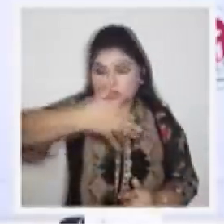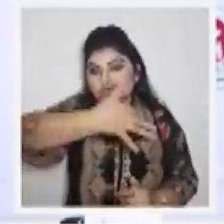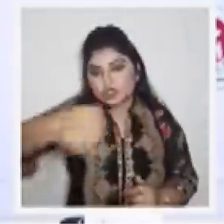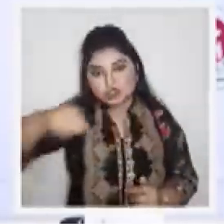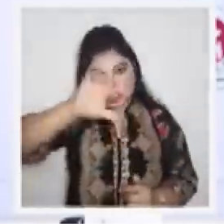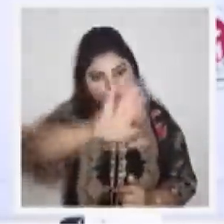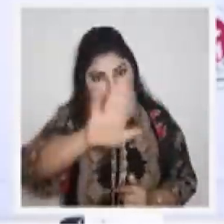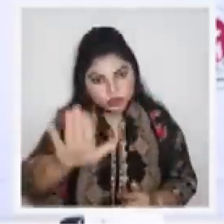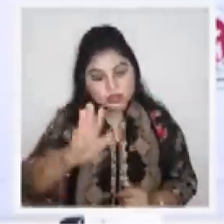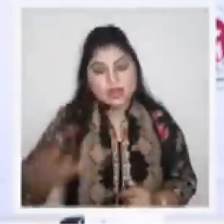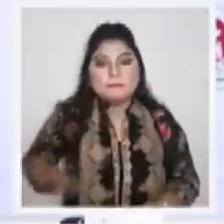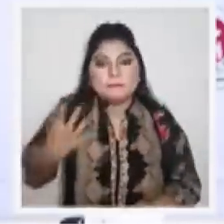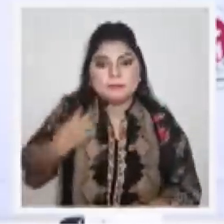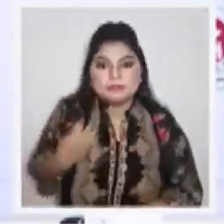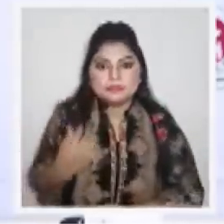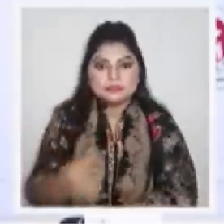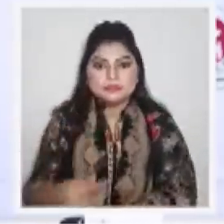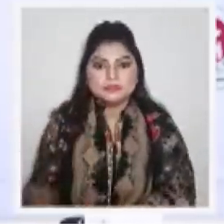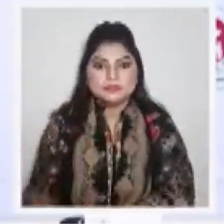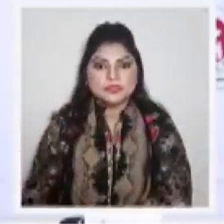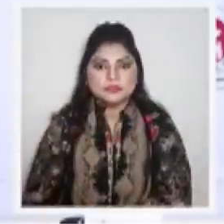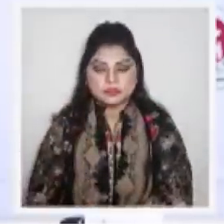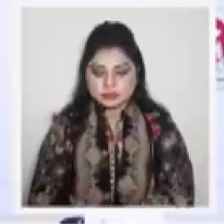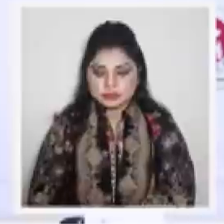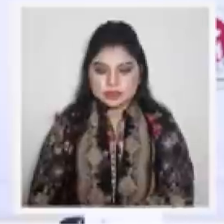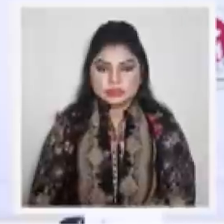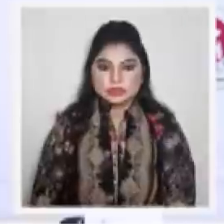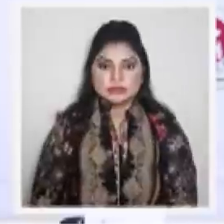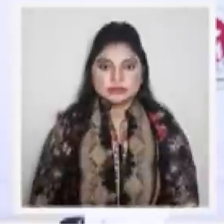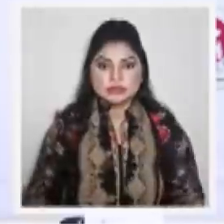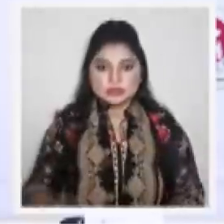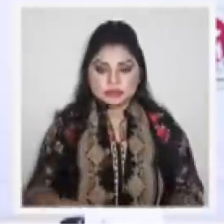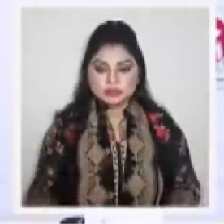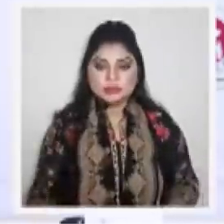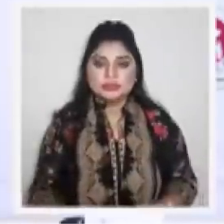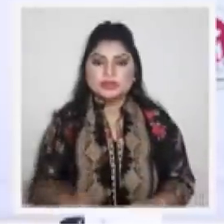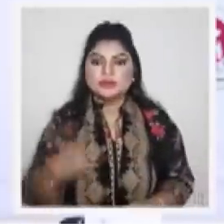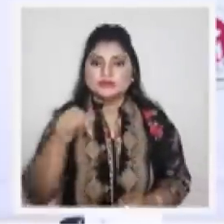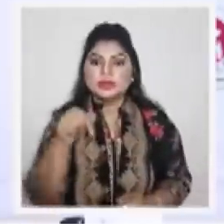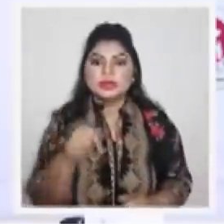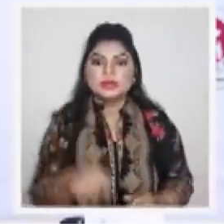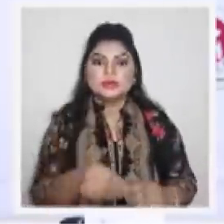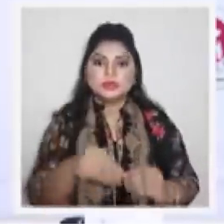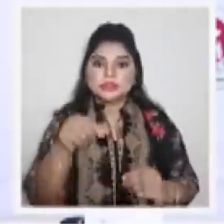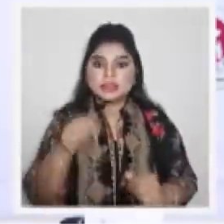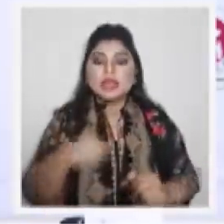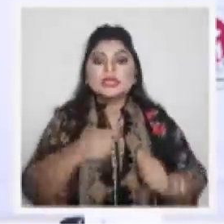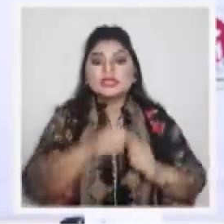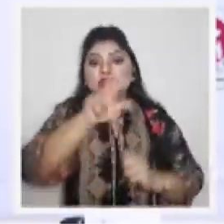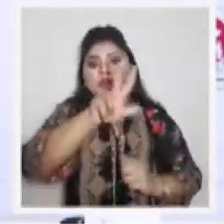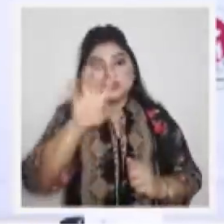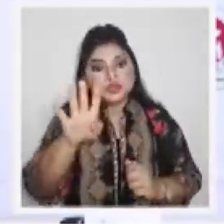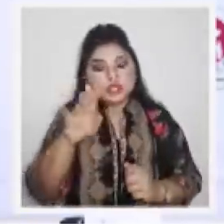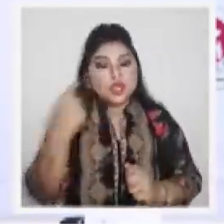সারা দেশের অন্যান্য হাসপাতালে রুগী সাধারণ শয্যায় রুগী ভর্তি আছেন 1,655 জন এবং সারা দেশের অন্যান্য